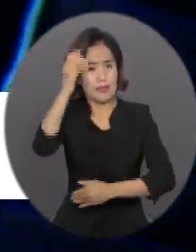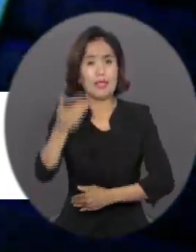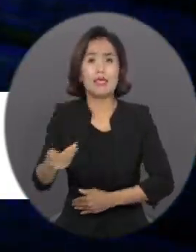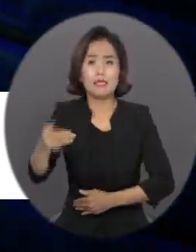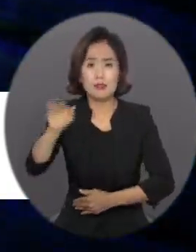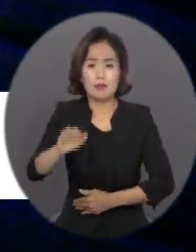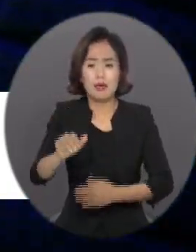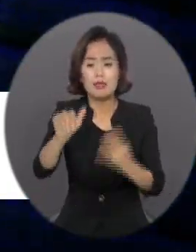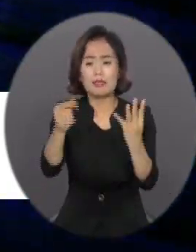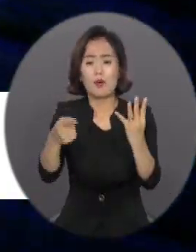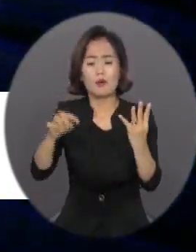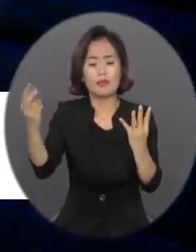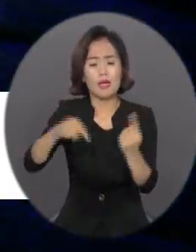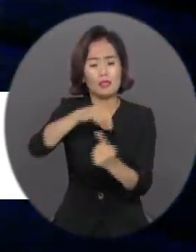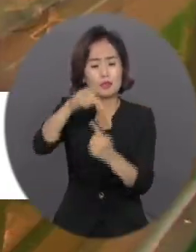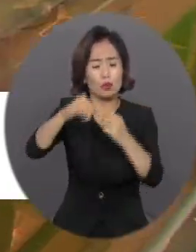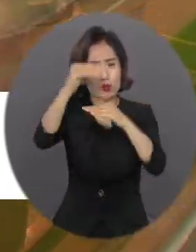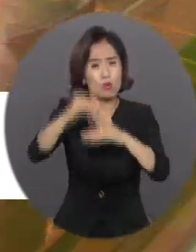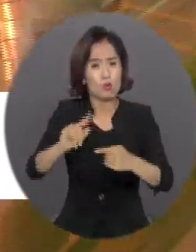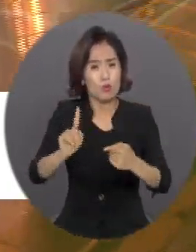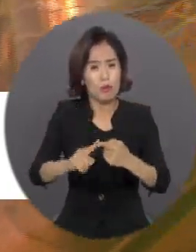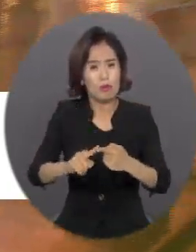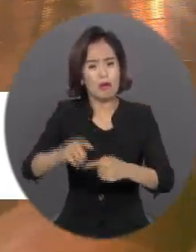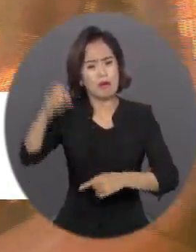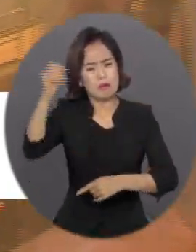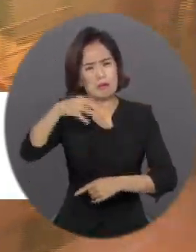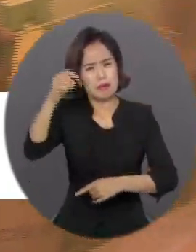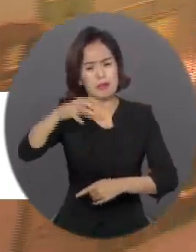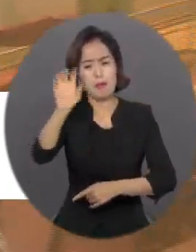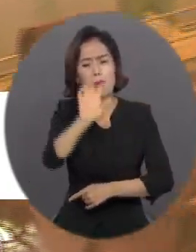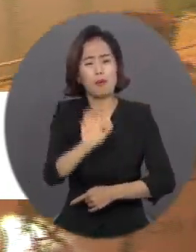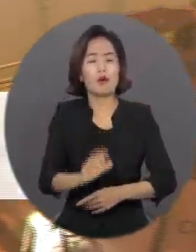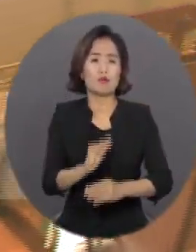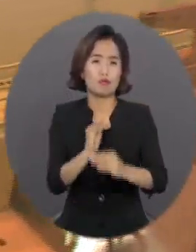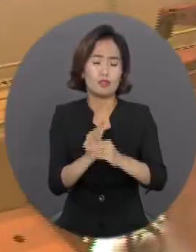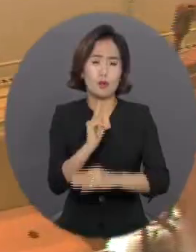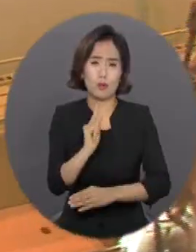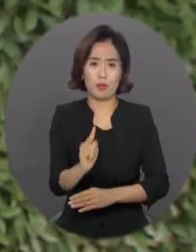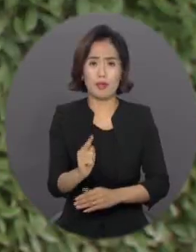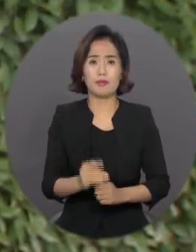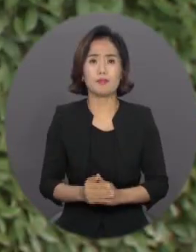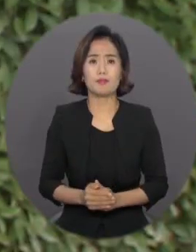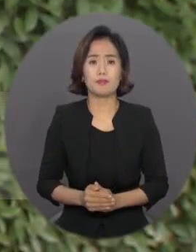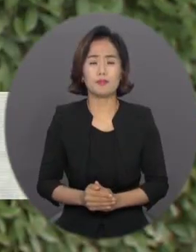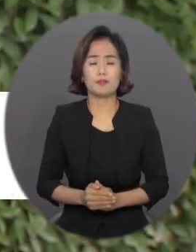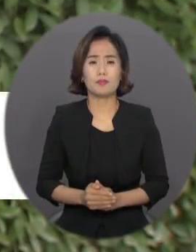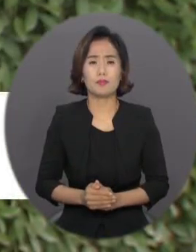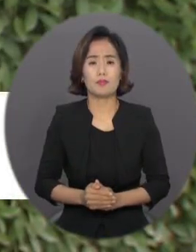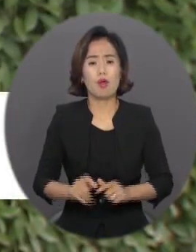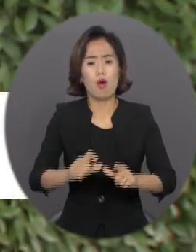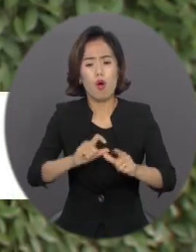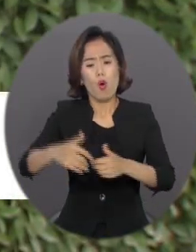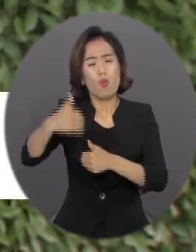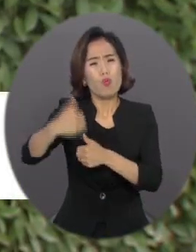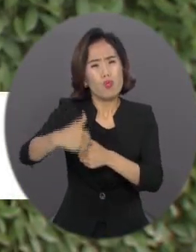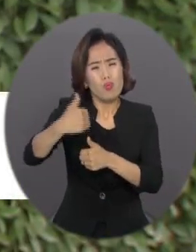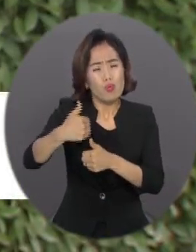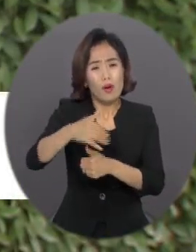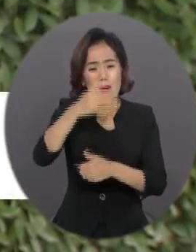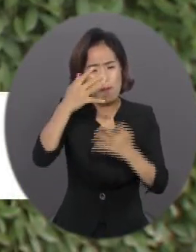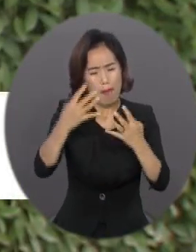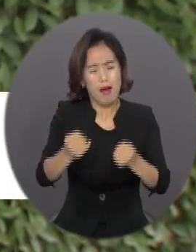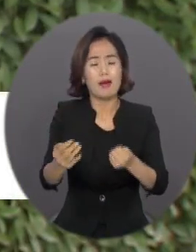기대했지만 4호기 재가동 과정도 땜질식 대응이 되풀이되고 있다고 주장합니다. 거의 예고하다시피 해갖고